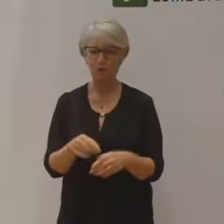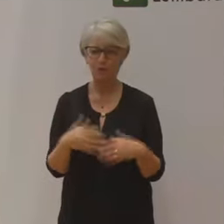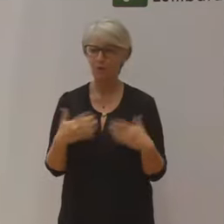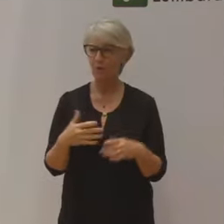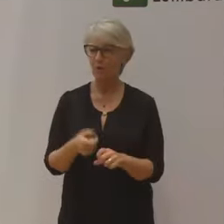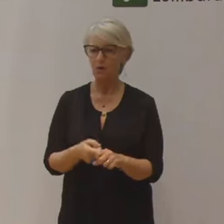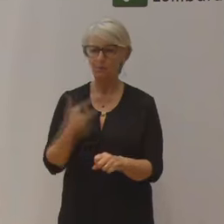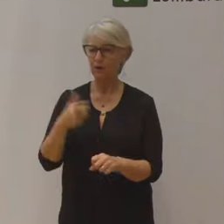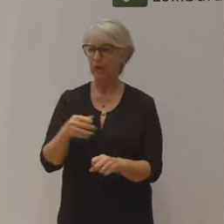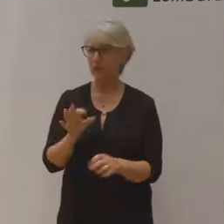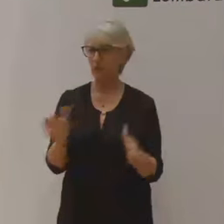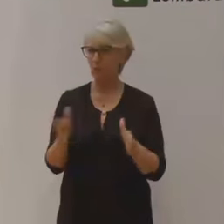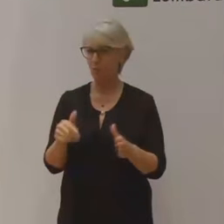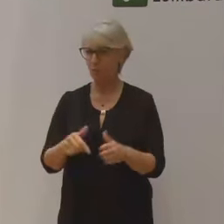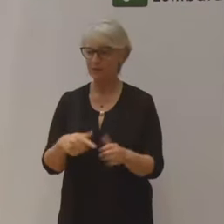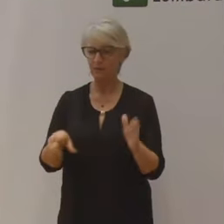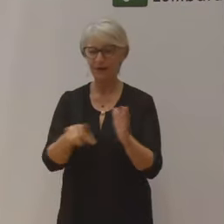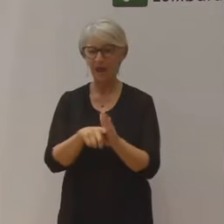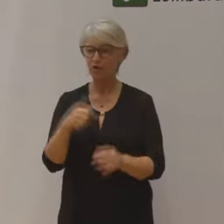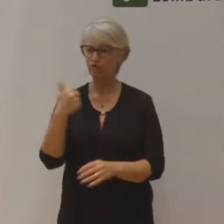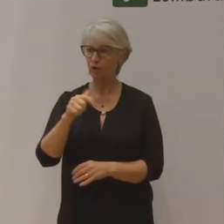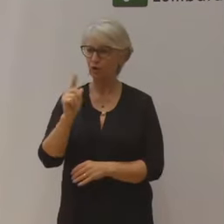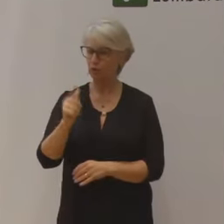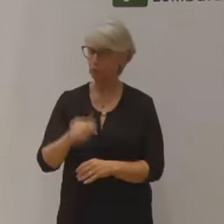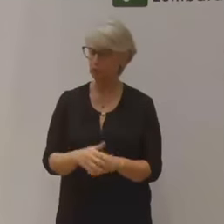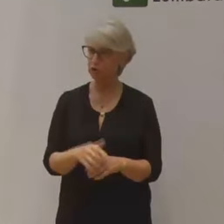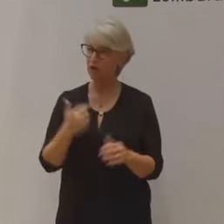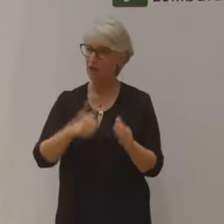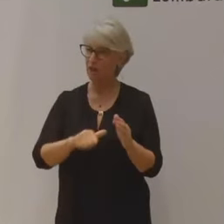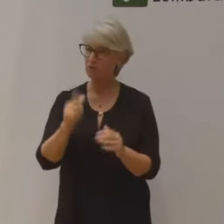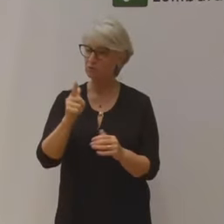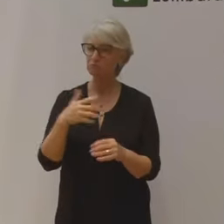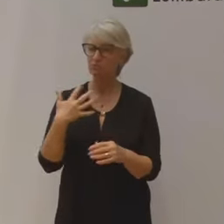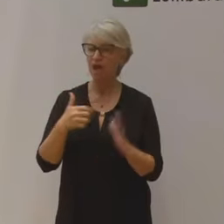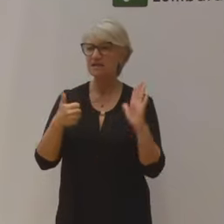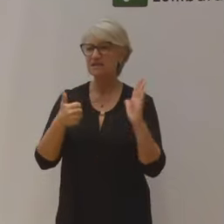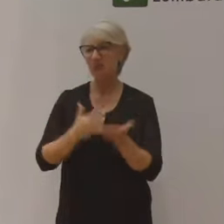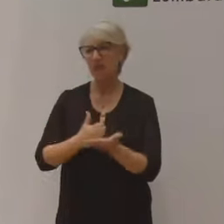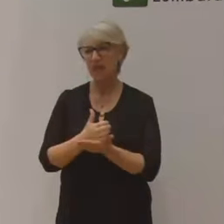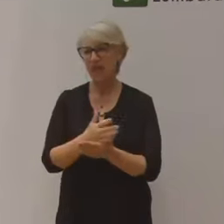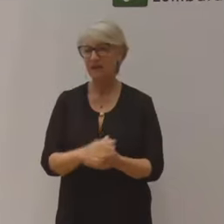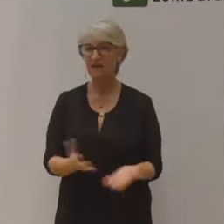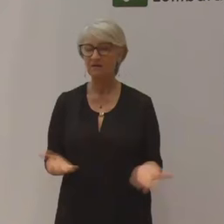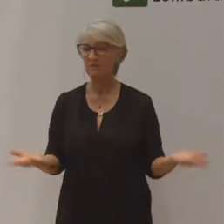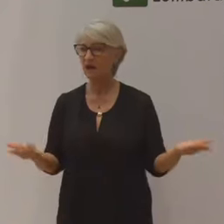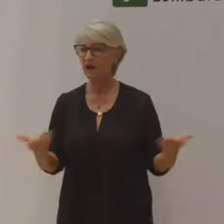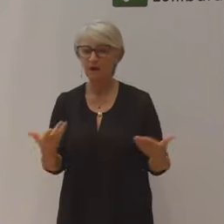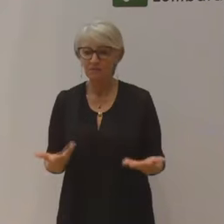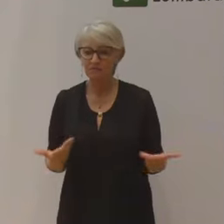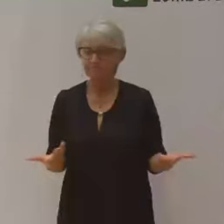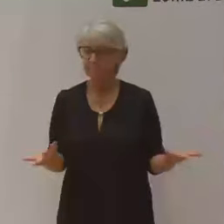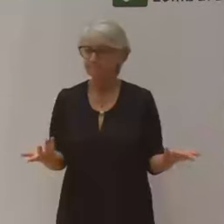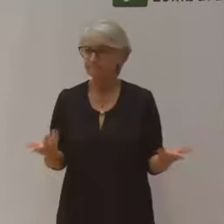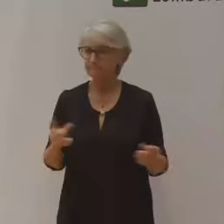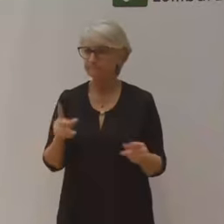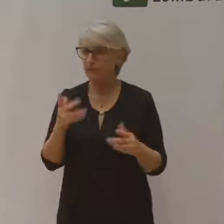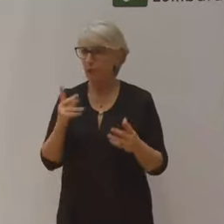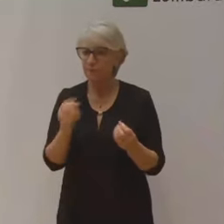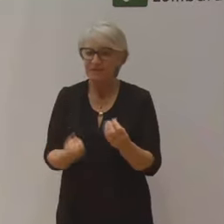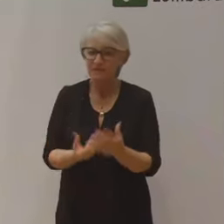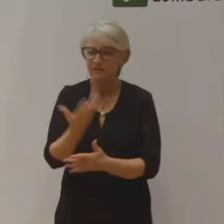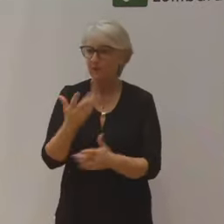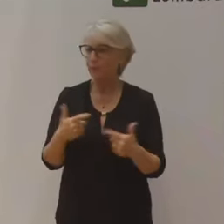fondante della legge 112, una legge che è datata di 6 anni, che però in Lombardia sta intraprendendo un grande